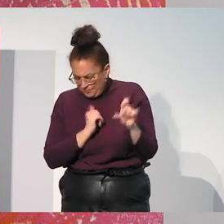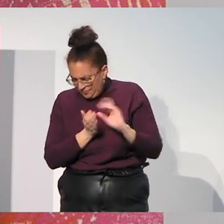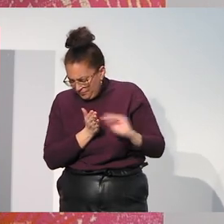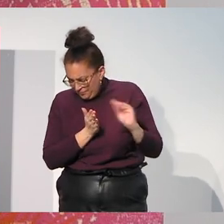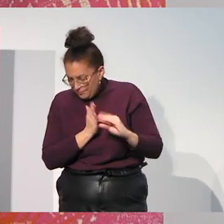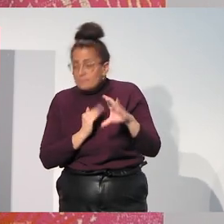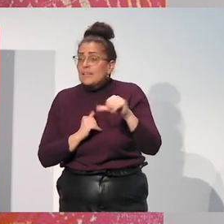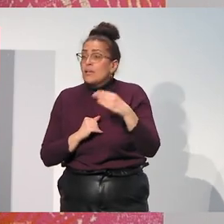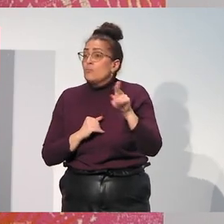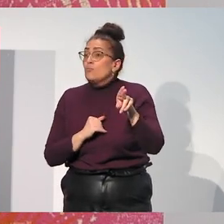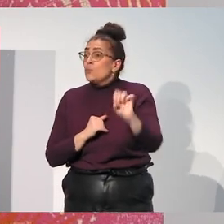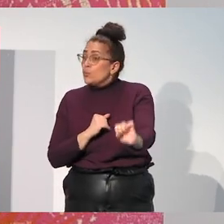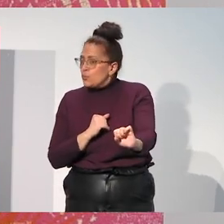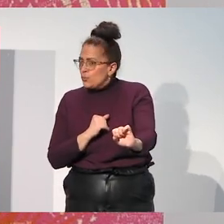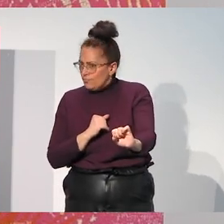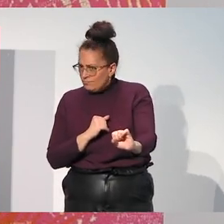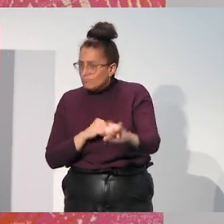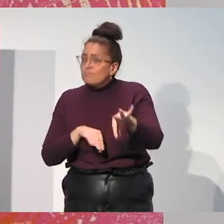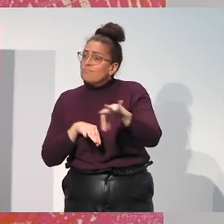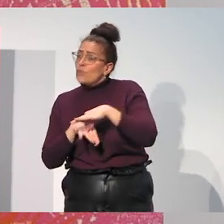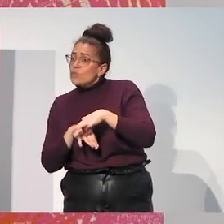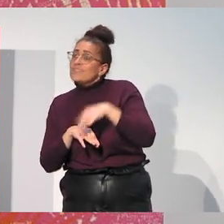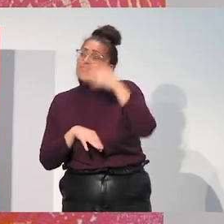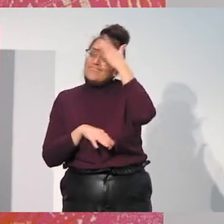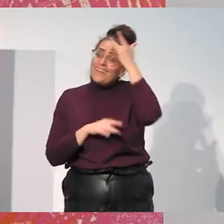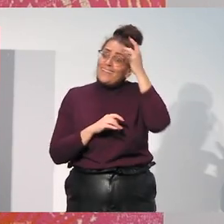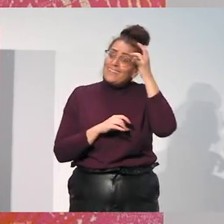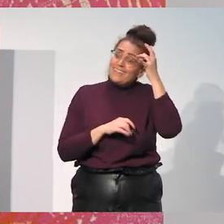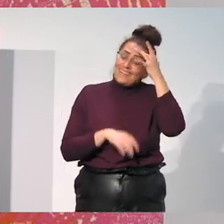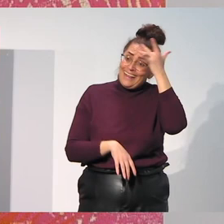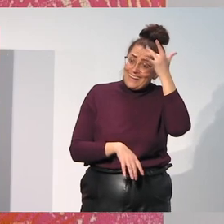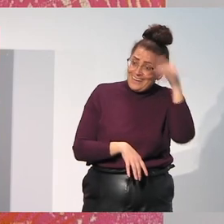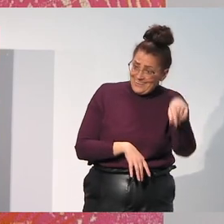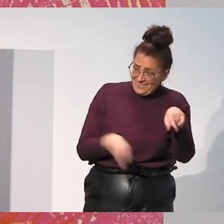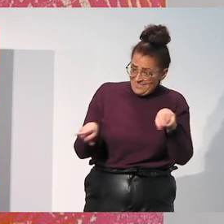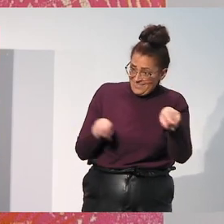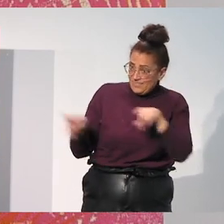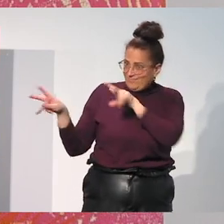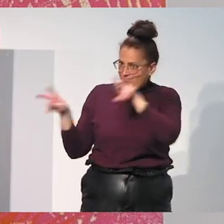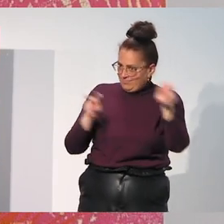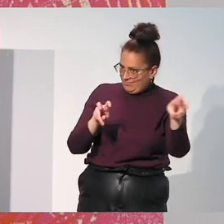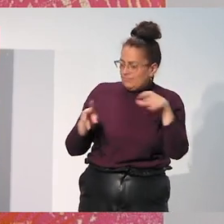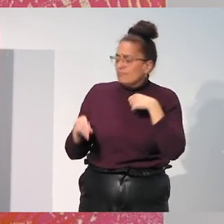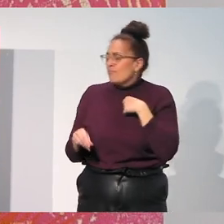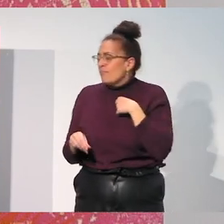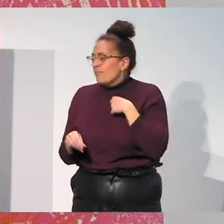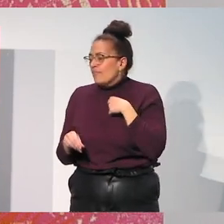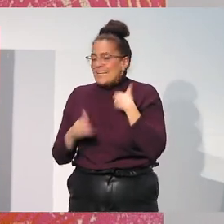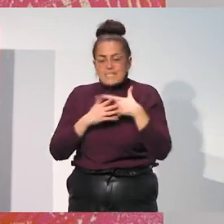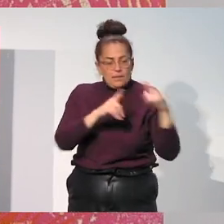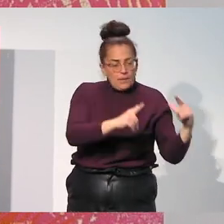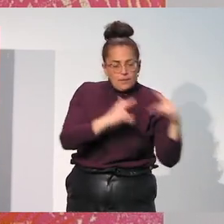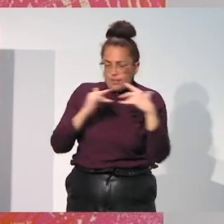de Camus, Noces et été, qui m'ont beaucoup inspirée pour ce livre, qui m'ont donné envie d'écrire un livre